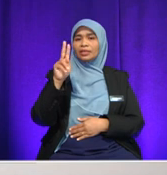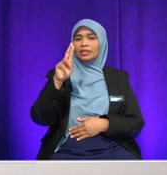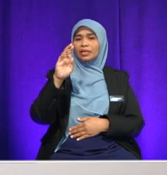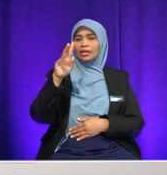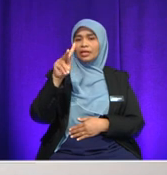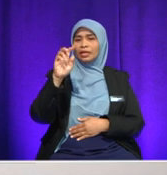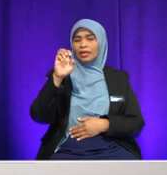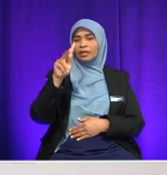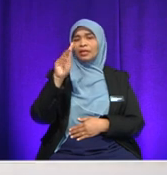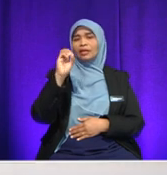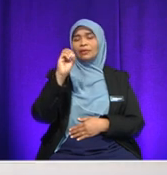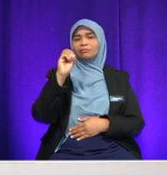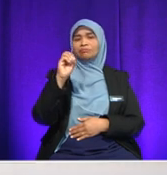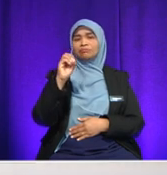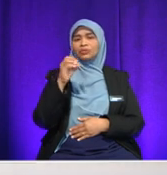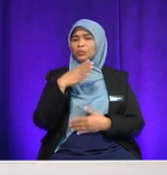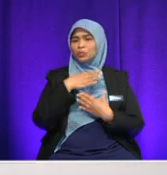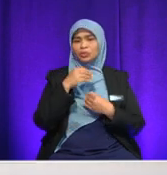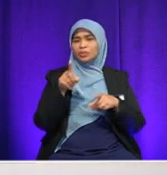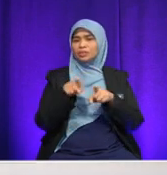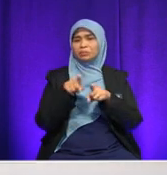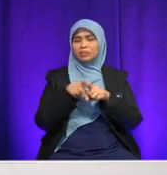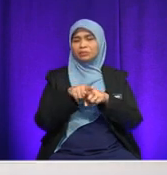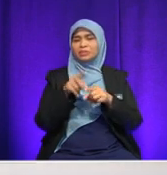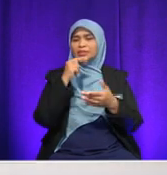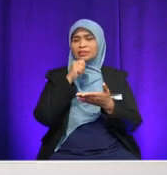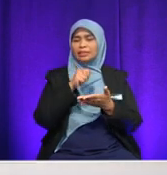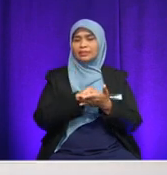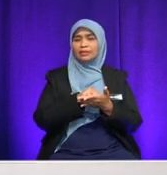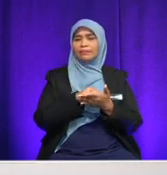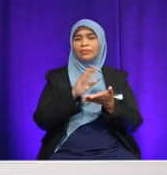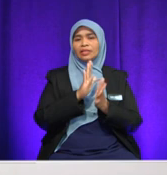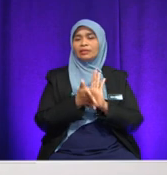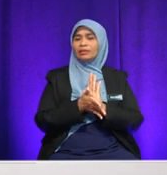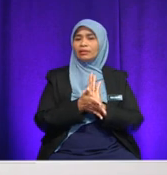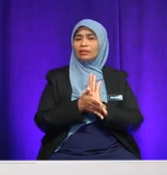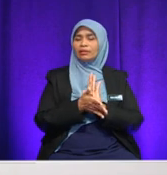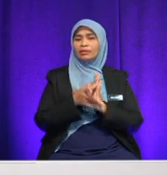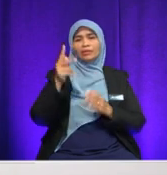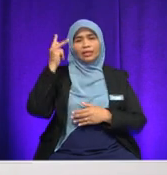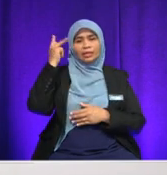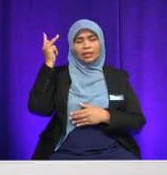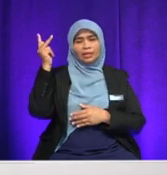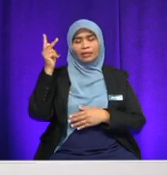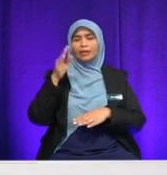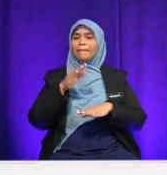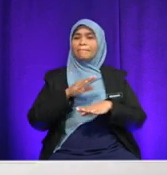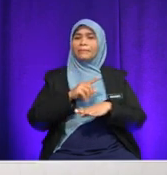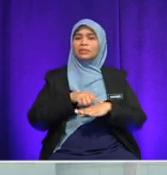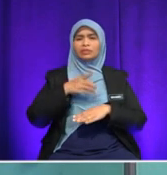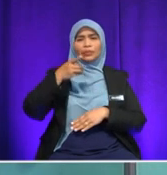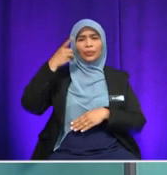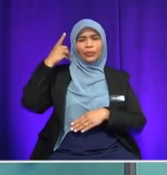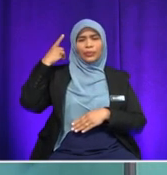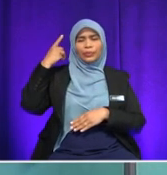Kreko memang berpakat sama-sama nakal. Okay. Jadi kenangan dia zaman dulu masa kecil-kecil dulu